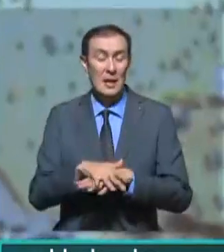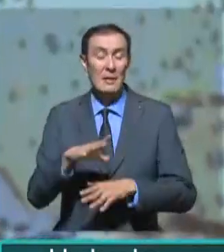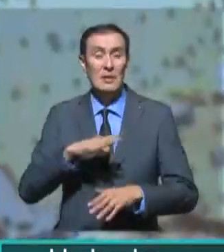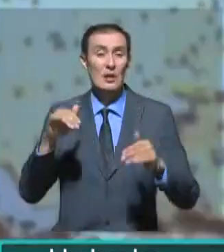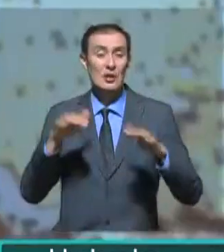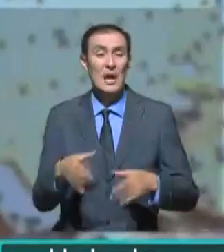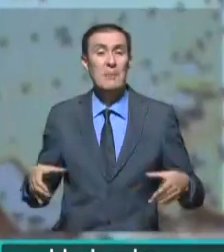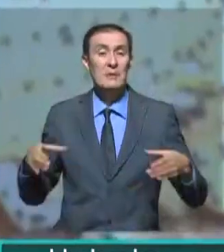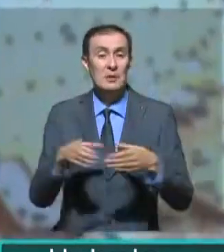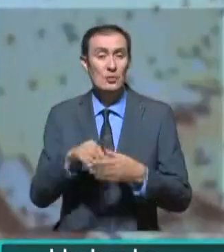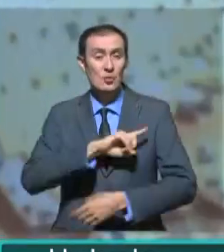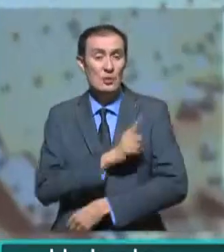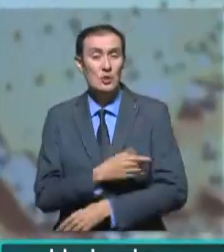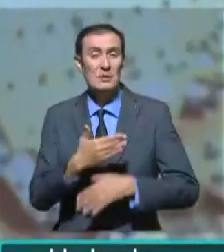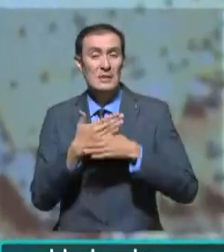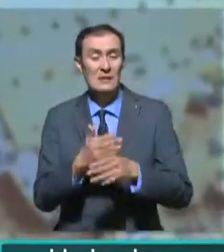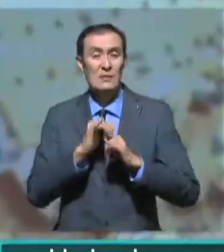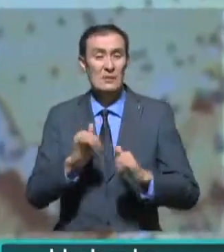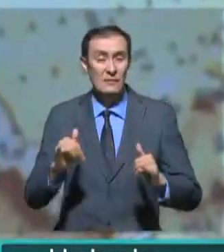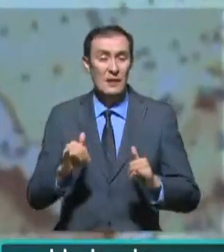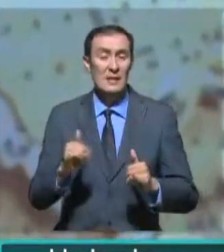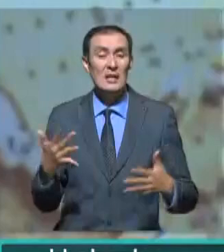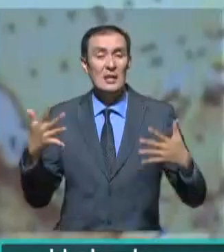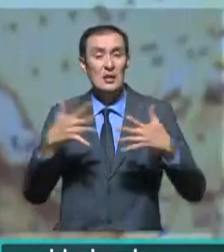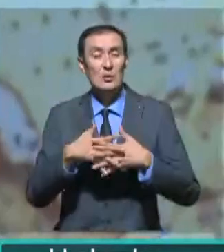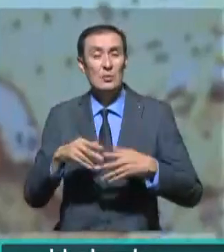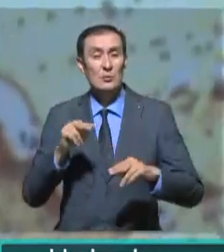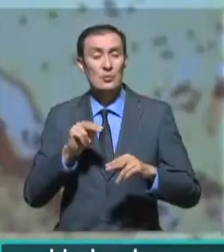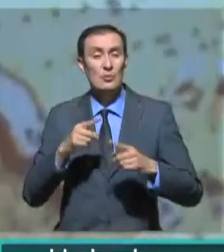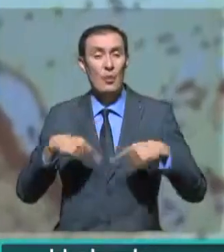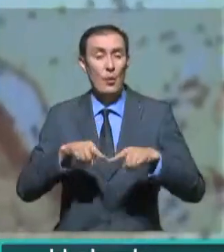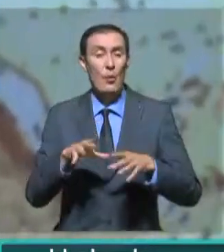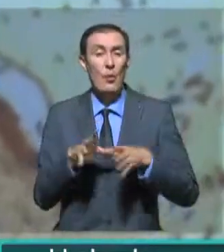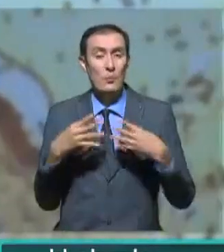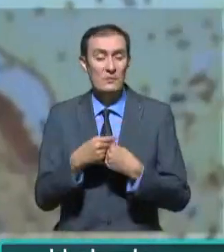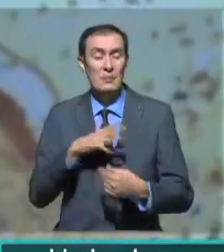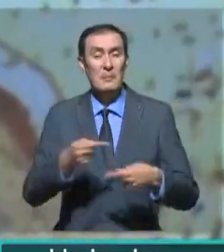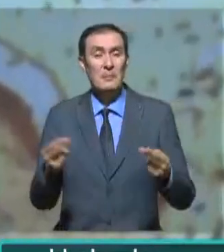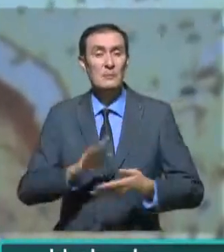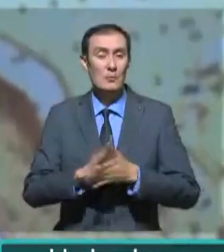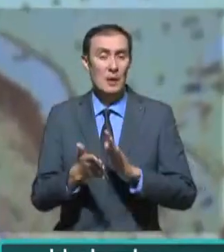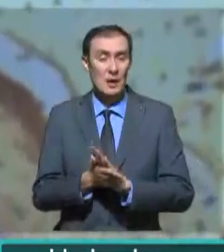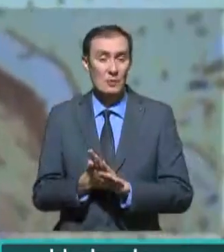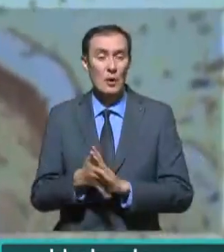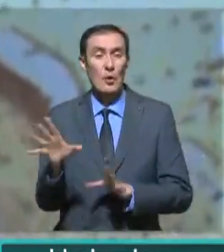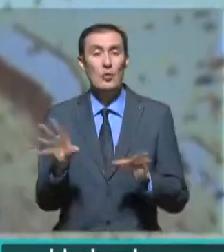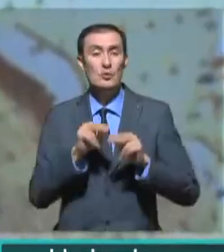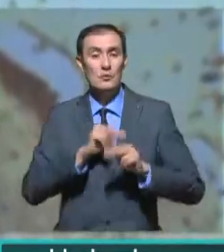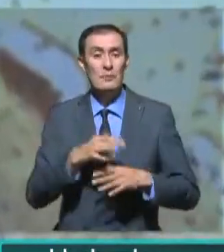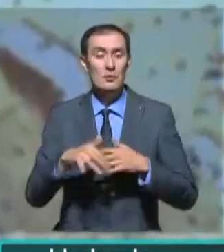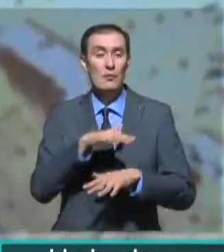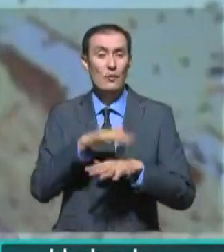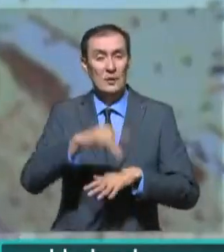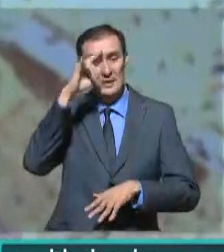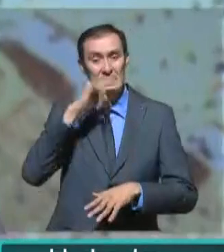решено объединить усилия, чтобы содействовать развитию инклюзивного общества. А результатом встречи стало подписание меморандума о сотрудничестве между